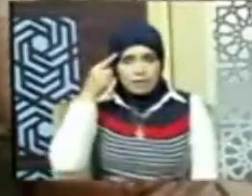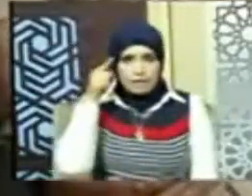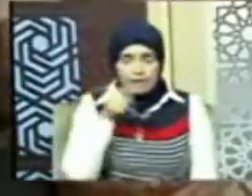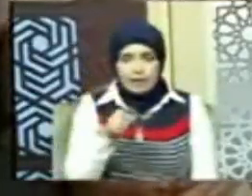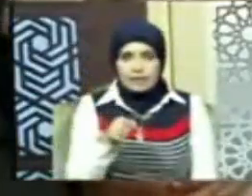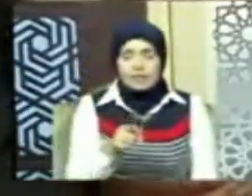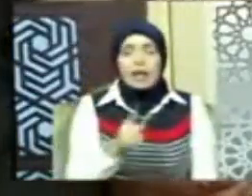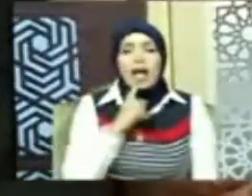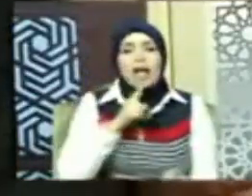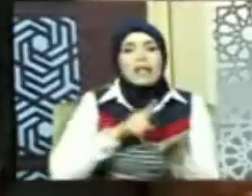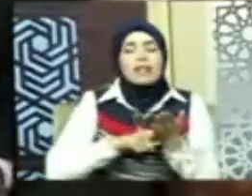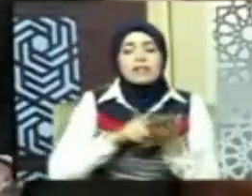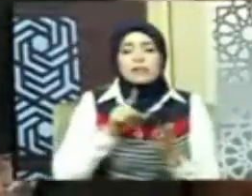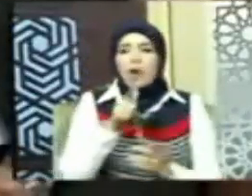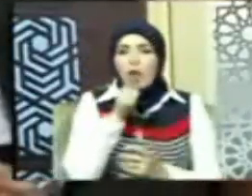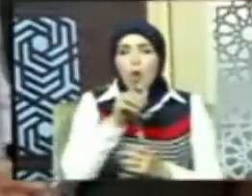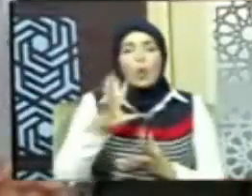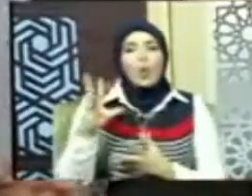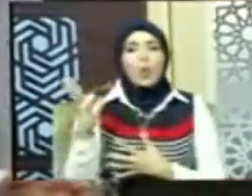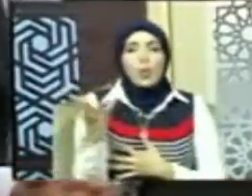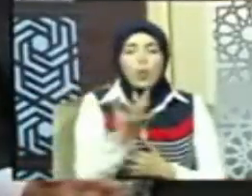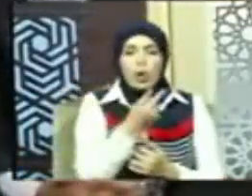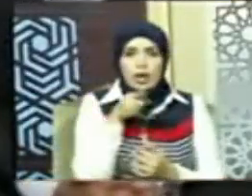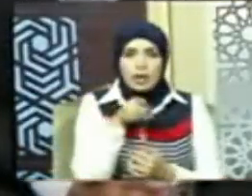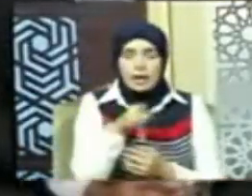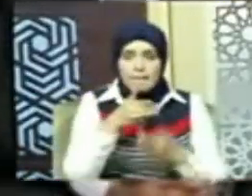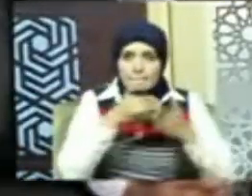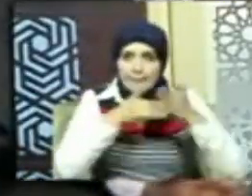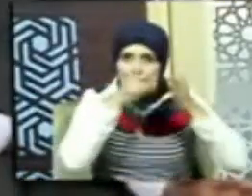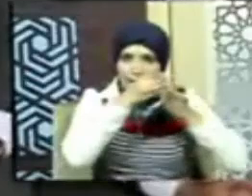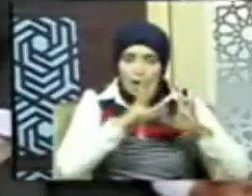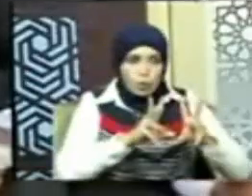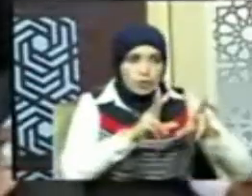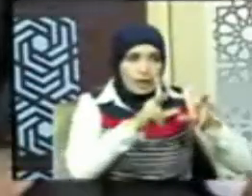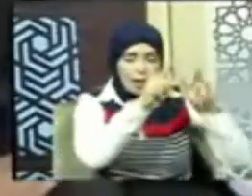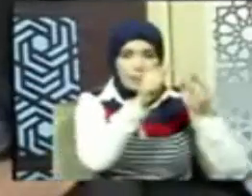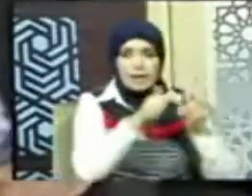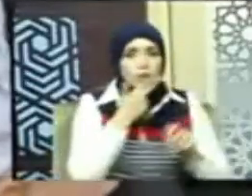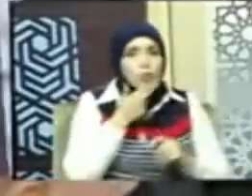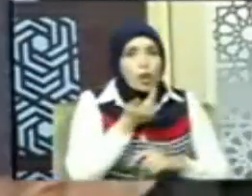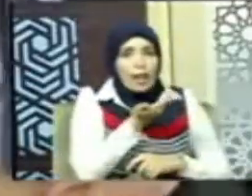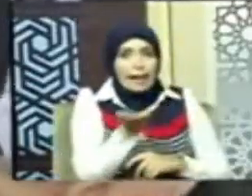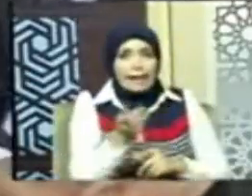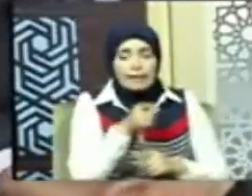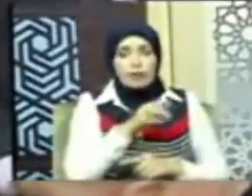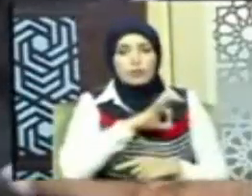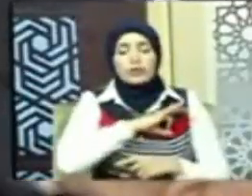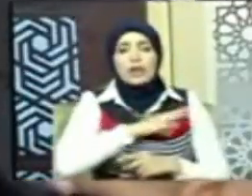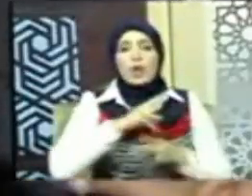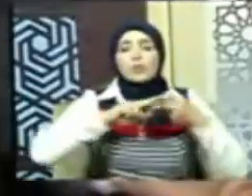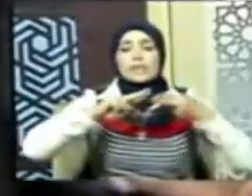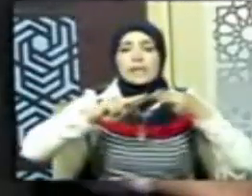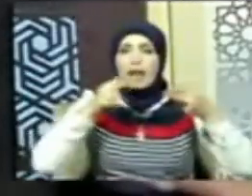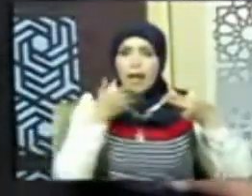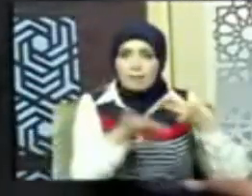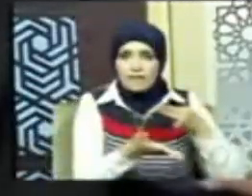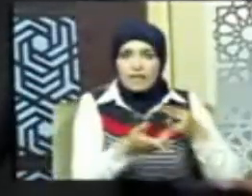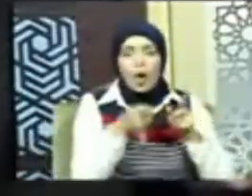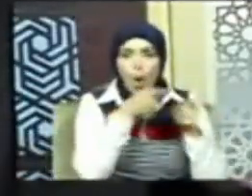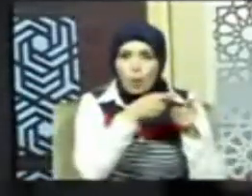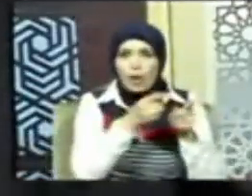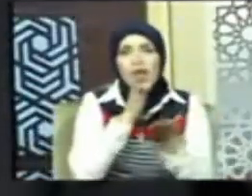مجردة، فكل ما يأخذك إلى البناء والتعمير والرحمة والسلام